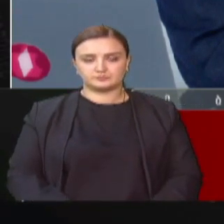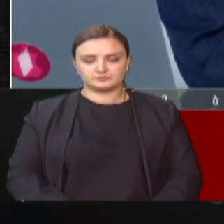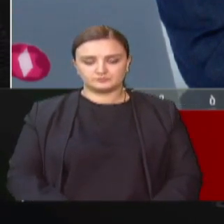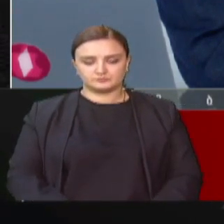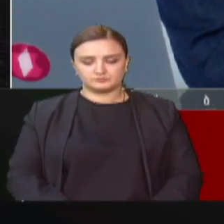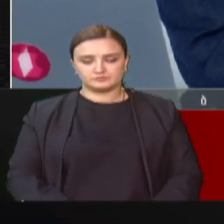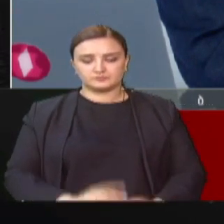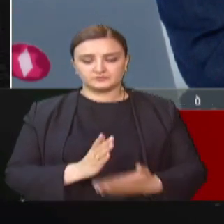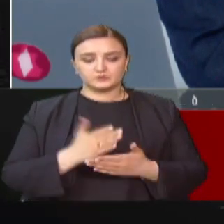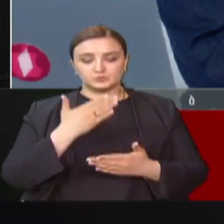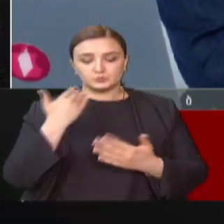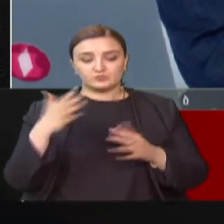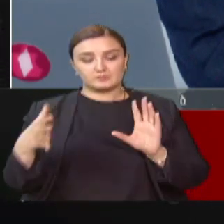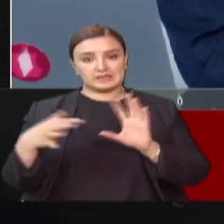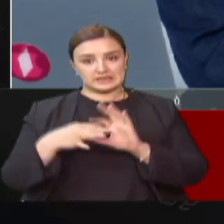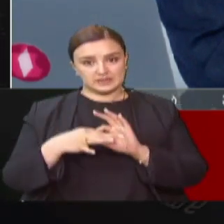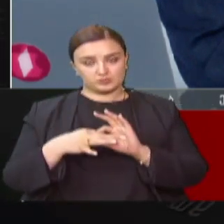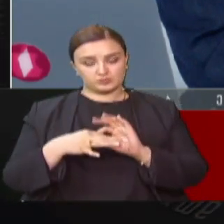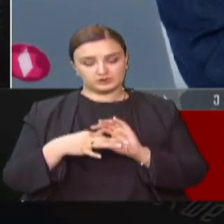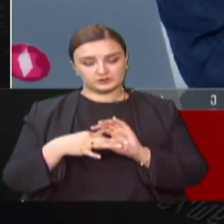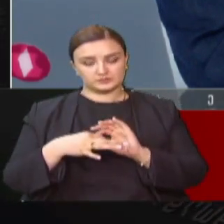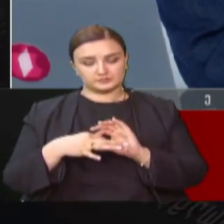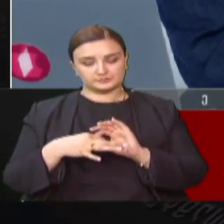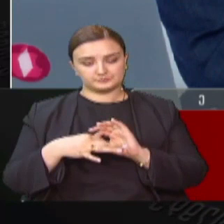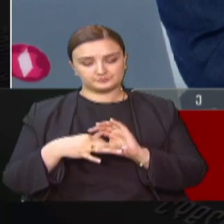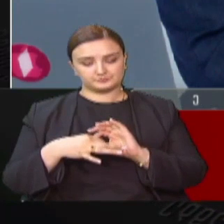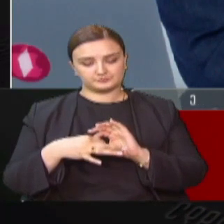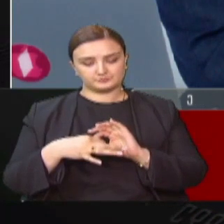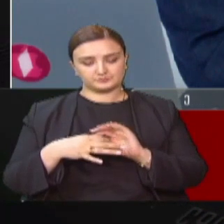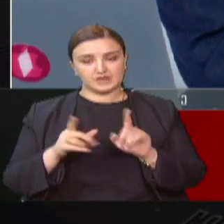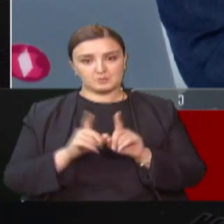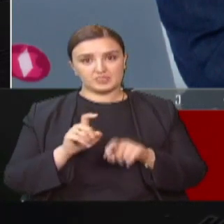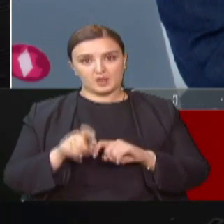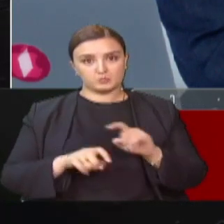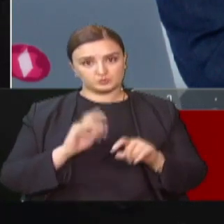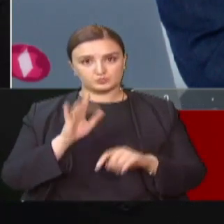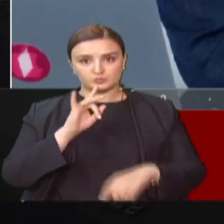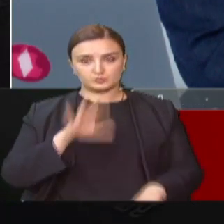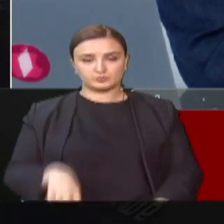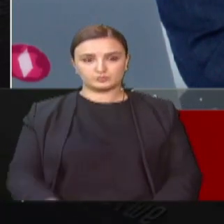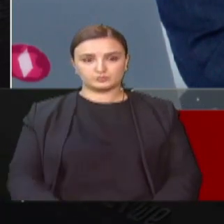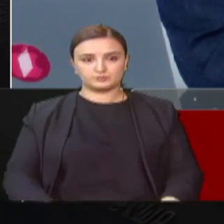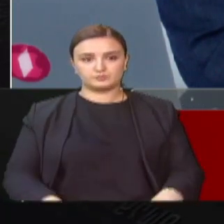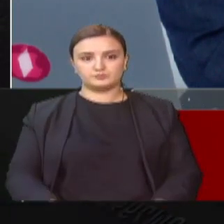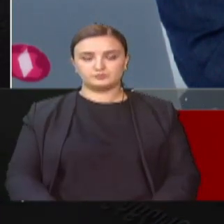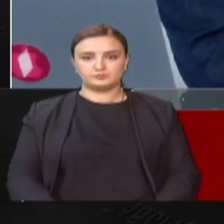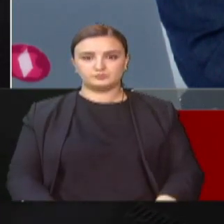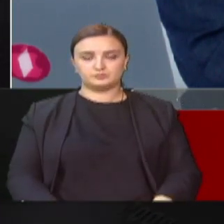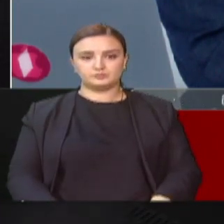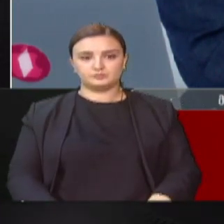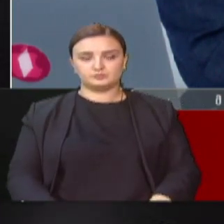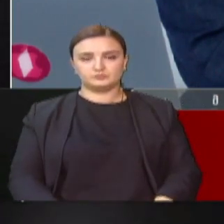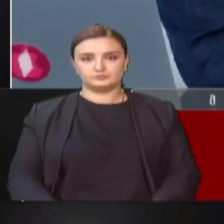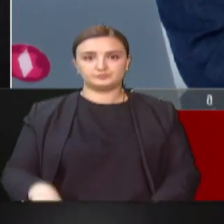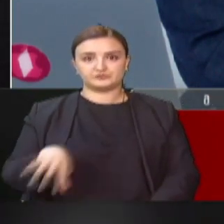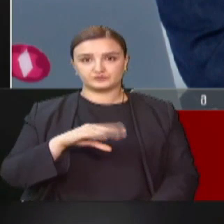ვარ თუ არა ამ სანქციებზე უკვე მიერთებული, ან განცხადება თუ არა მსგავსი ნაბიჯის გადადგმა? Ჩვენ მოვისმინეთ ეს განცხადებები.